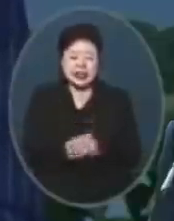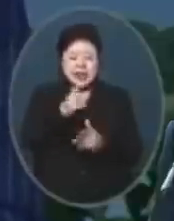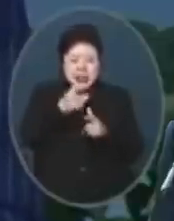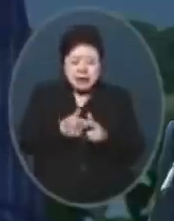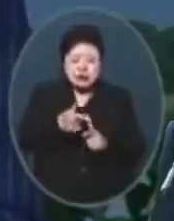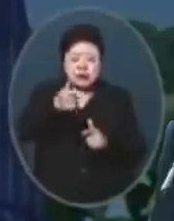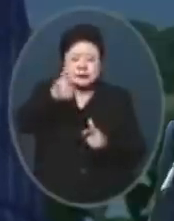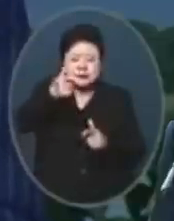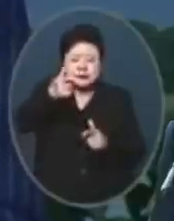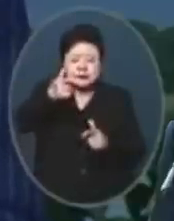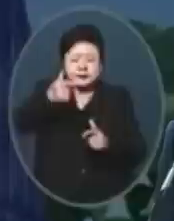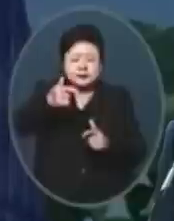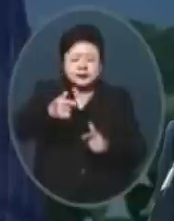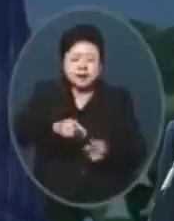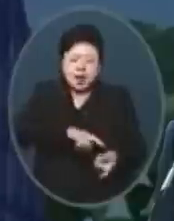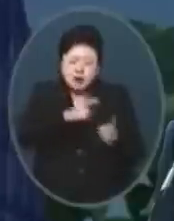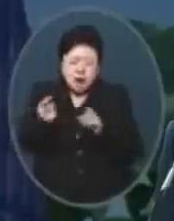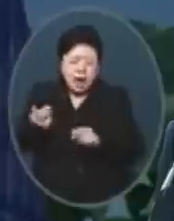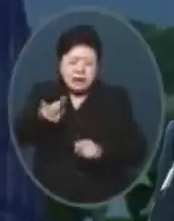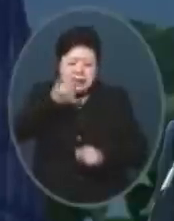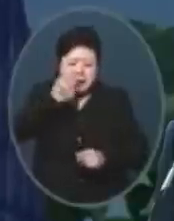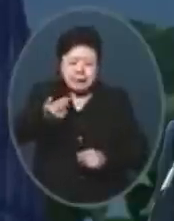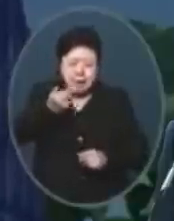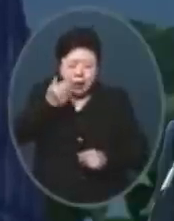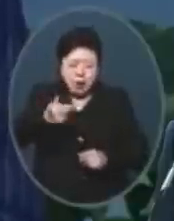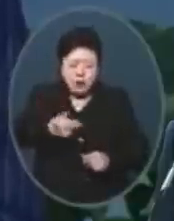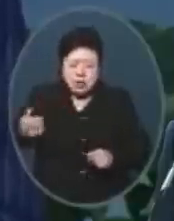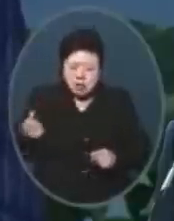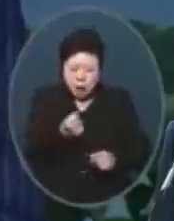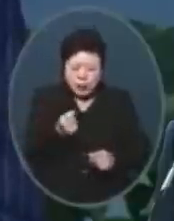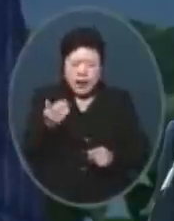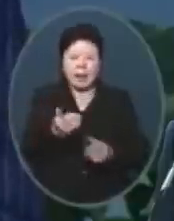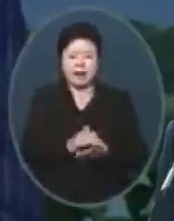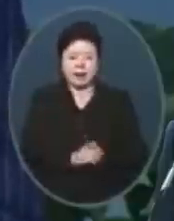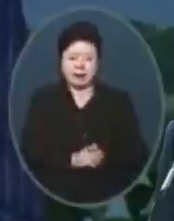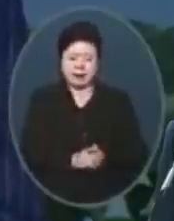예수님의 부활의 생명이 우리 것이 되는 것입니다.